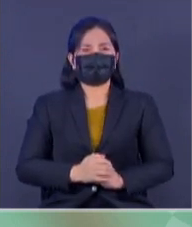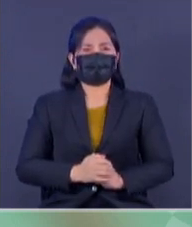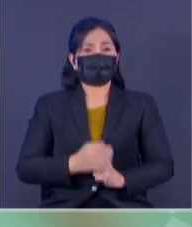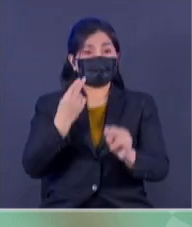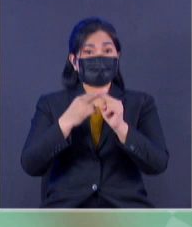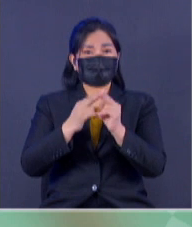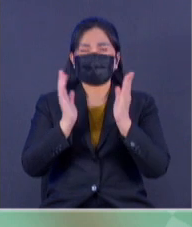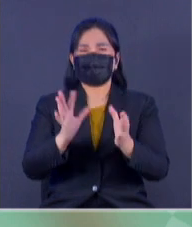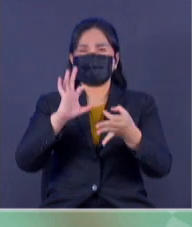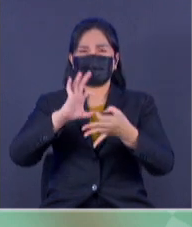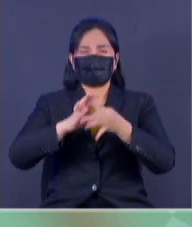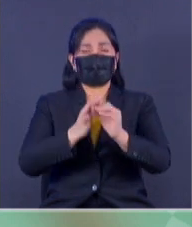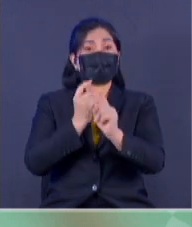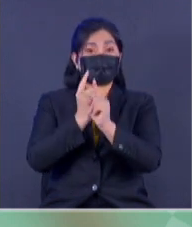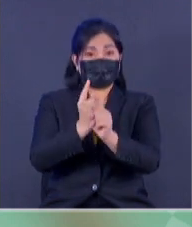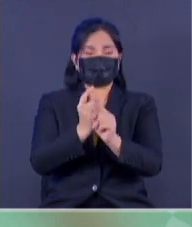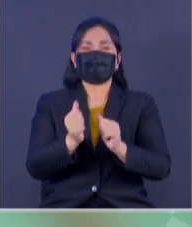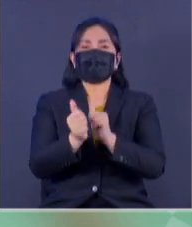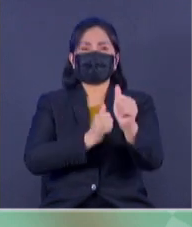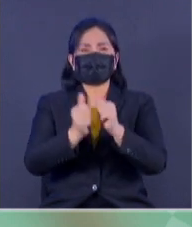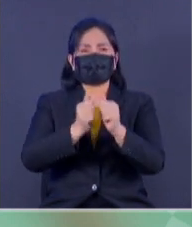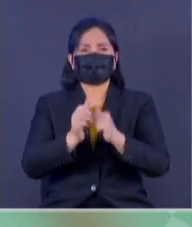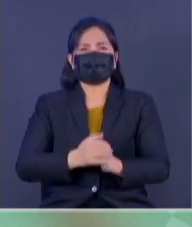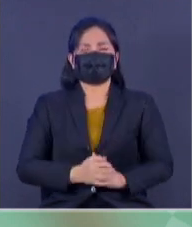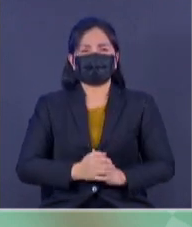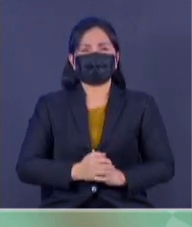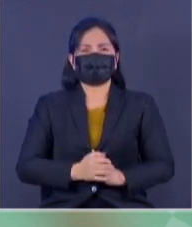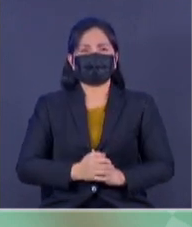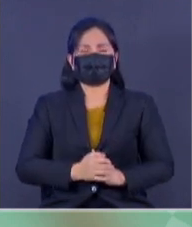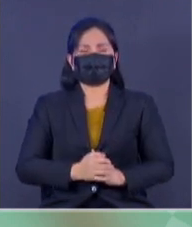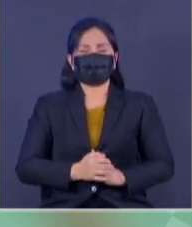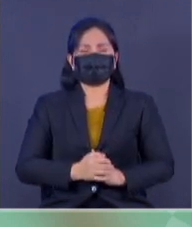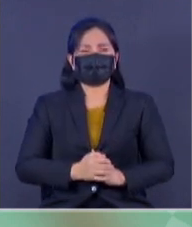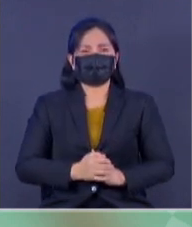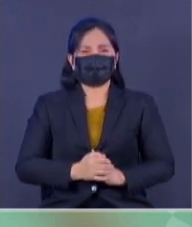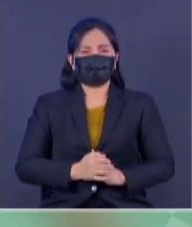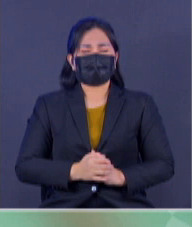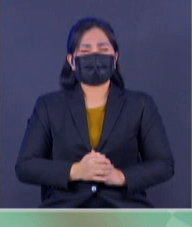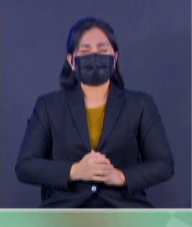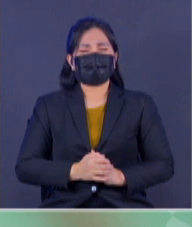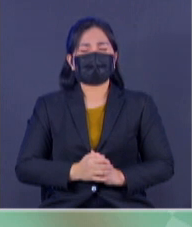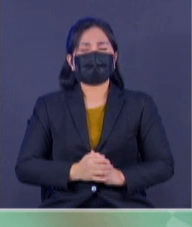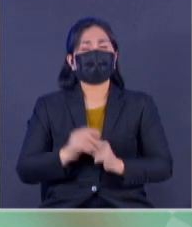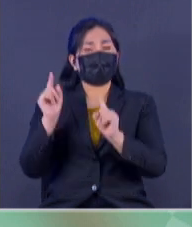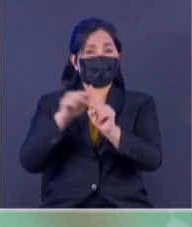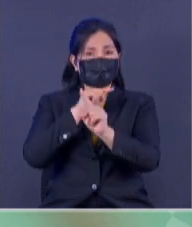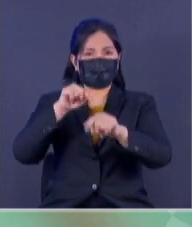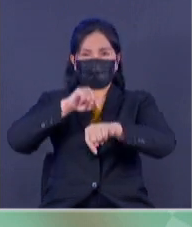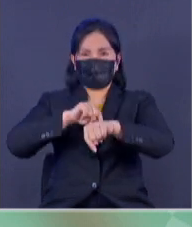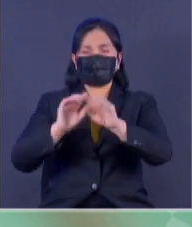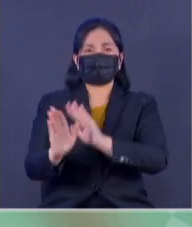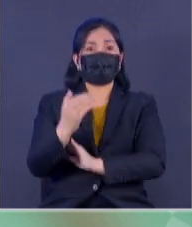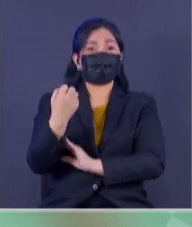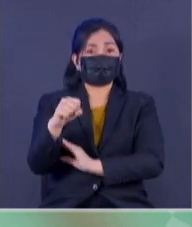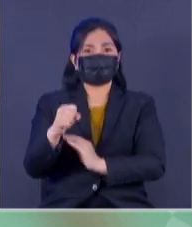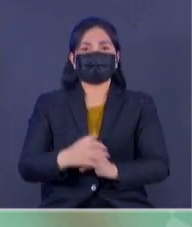ราะห์ซับซีรีแต้รัตนชัยครับก็วันนี้จะเจอกับมาร์คัสเอลลิสแล้วก็ลอเรนซ์สมิธนะครับจากสหราชอาณาจักร10